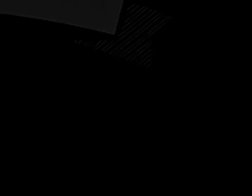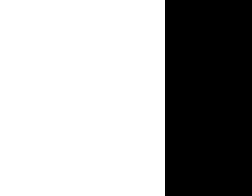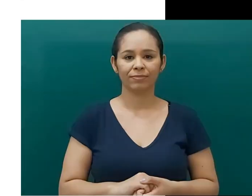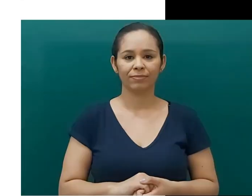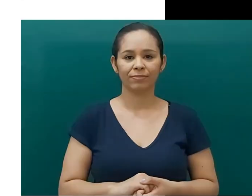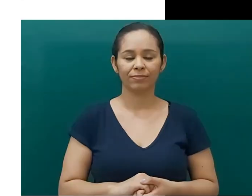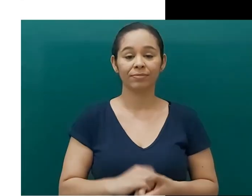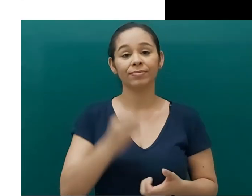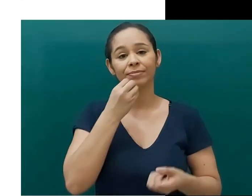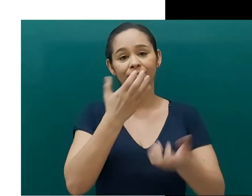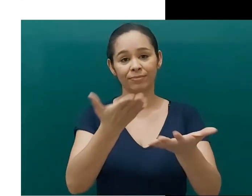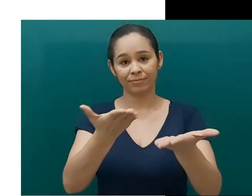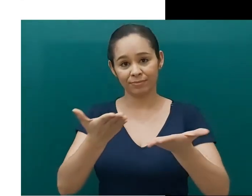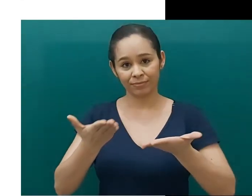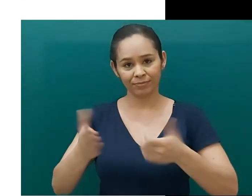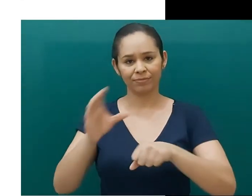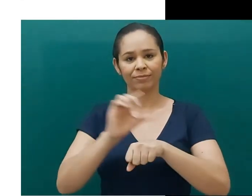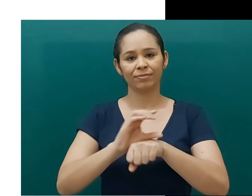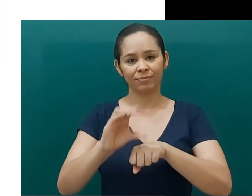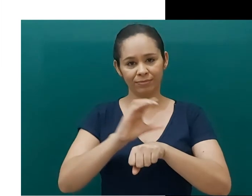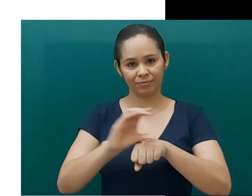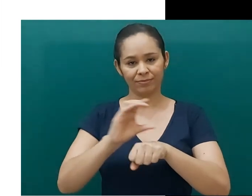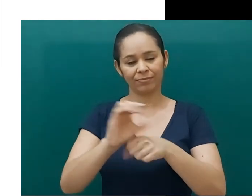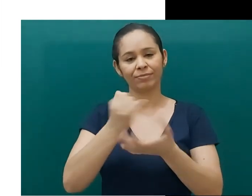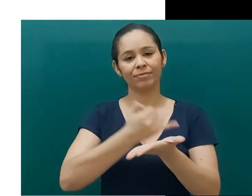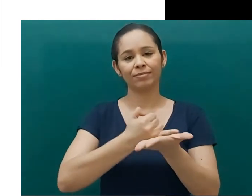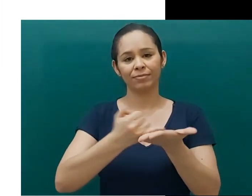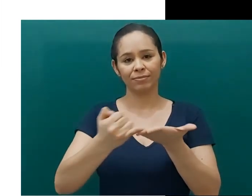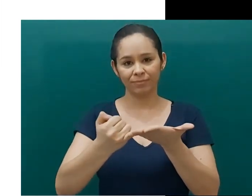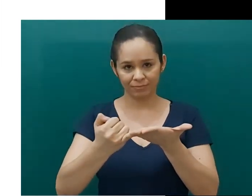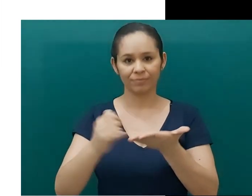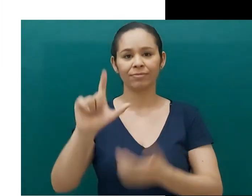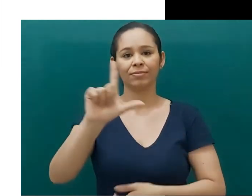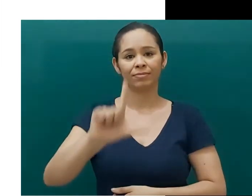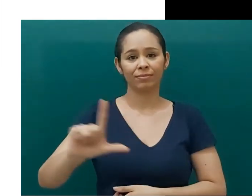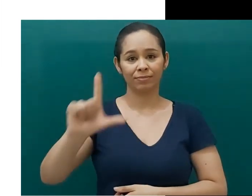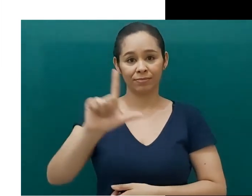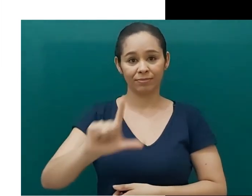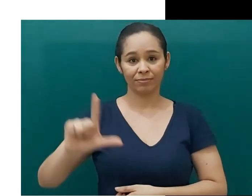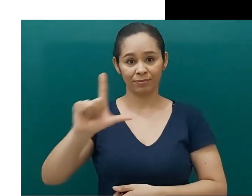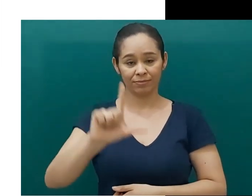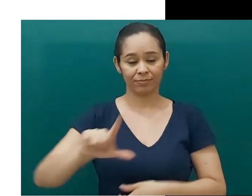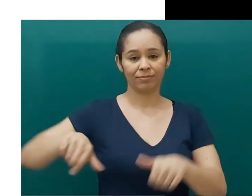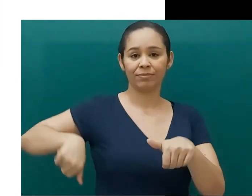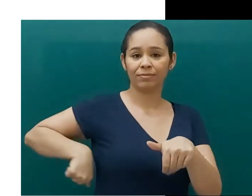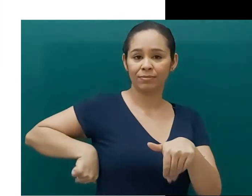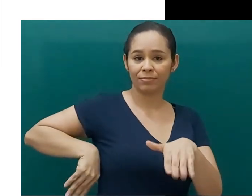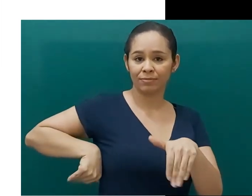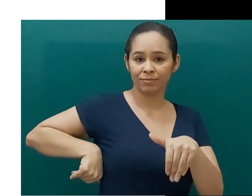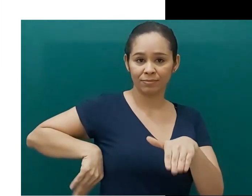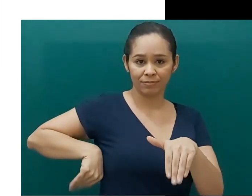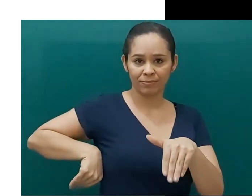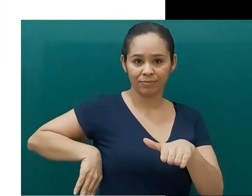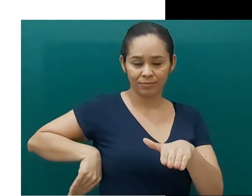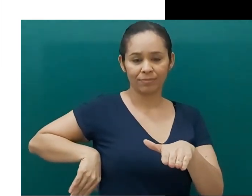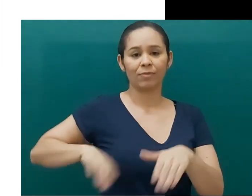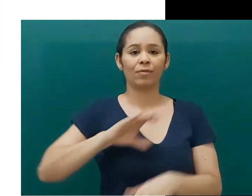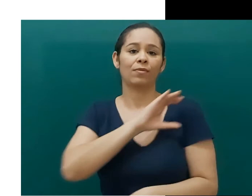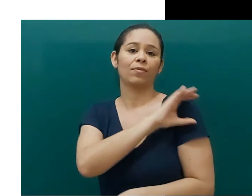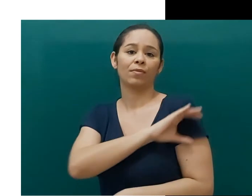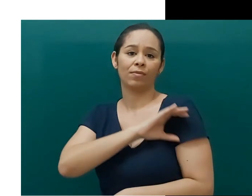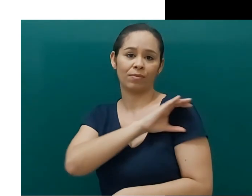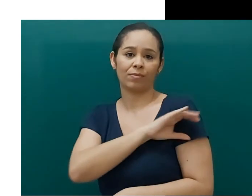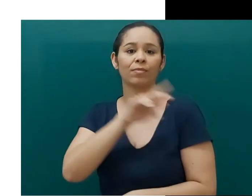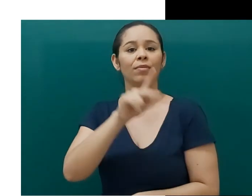Guyane. Bem-vindos a este curso introdutório de literatura da Guiana Francesa,